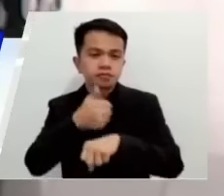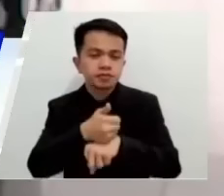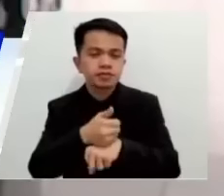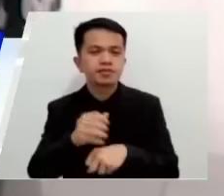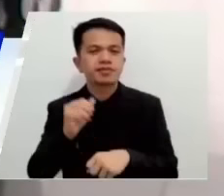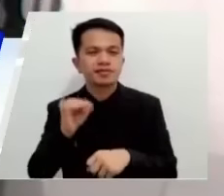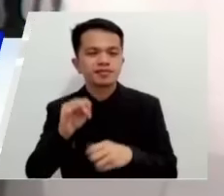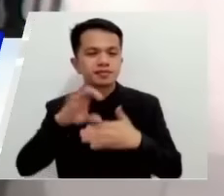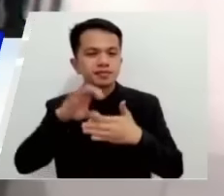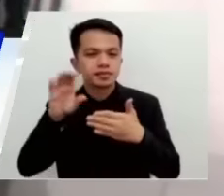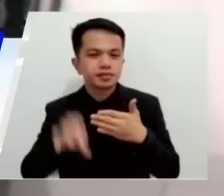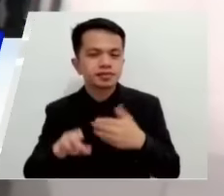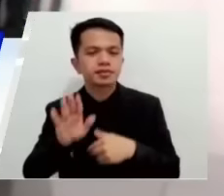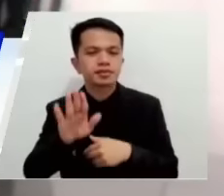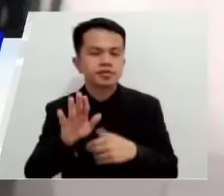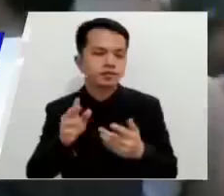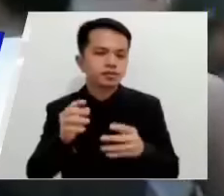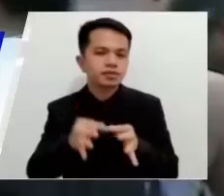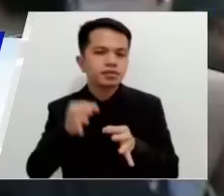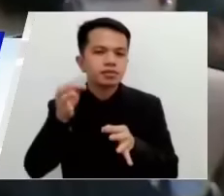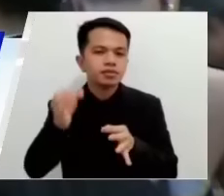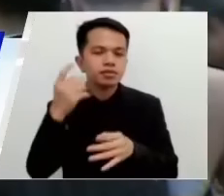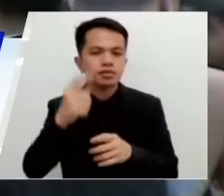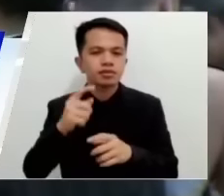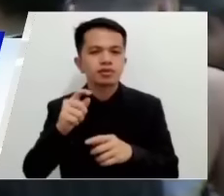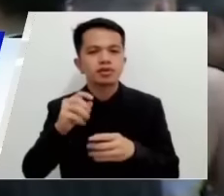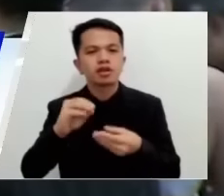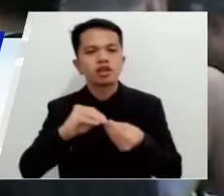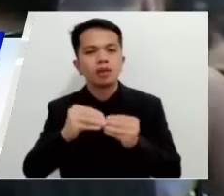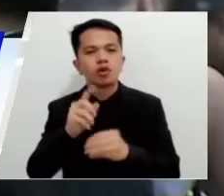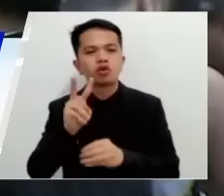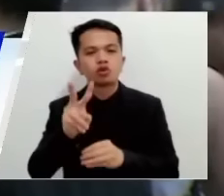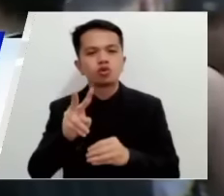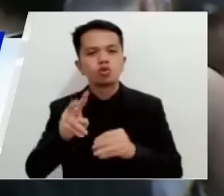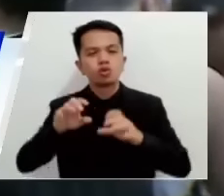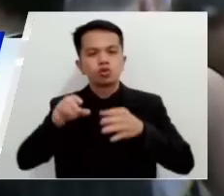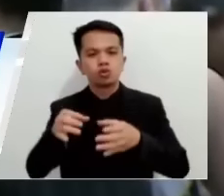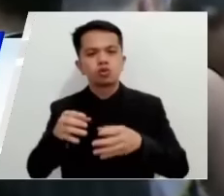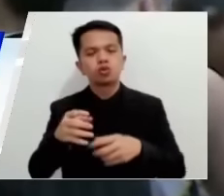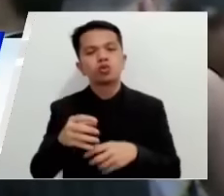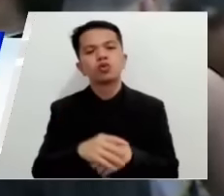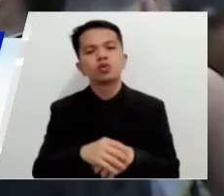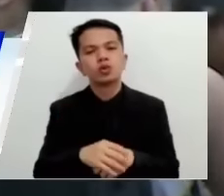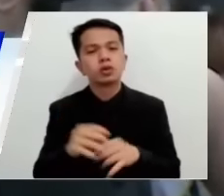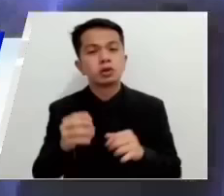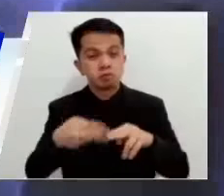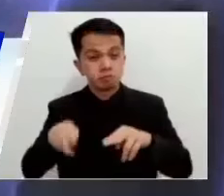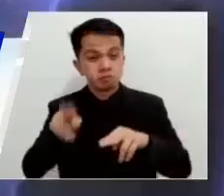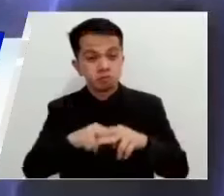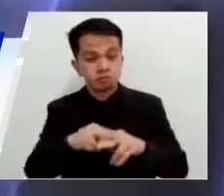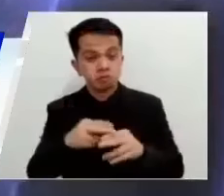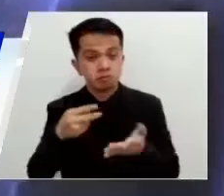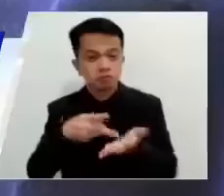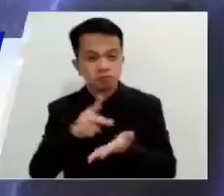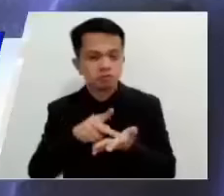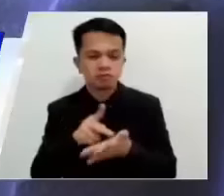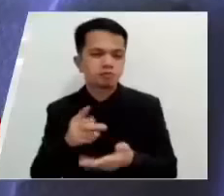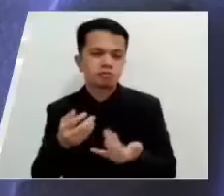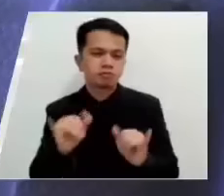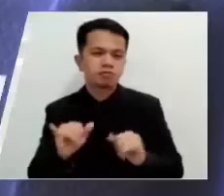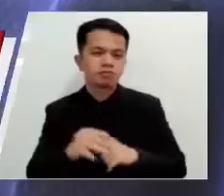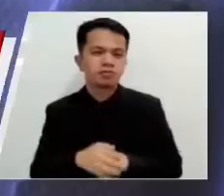na ang extension ng Terminal 2. Hindi rin naman agad-agad ang dagdag singil sa passenger fee. Based on